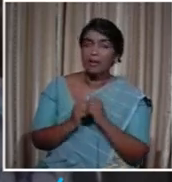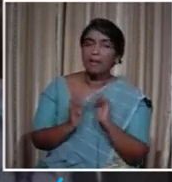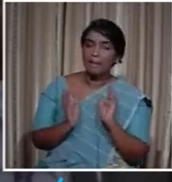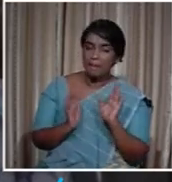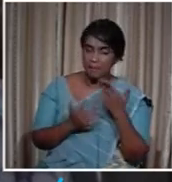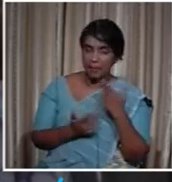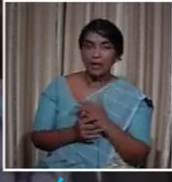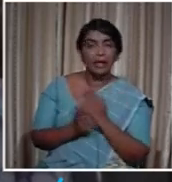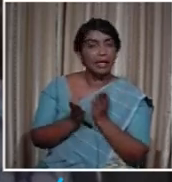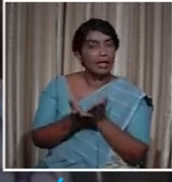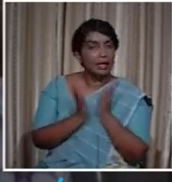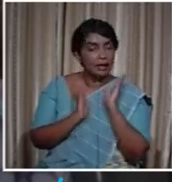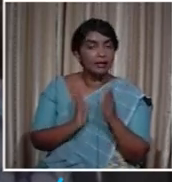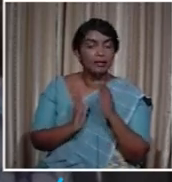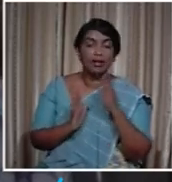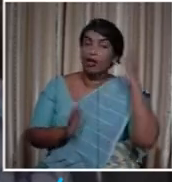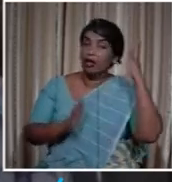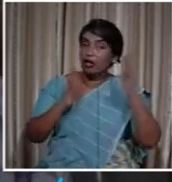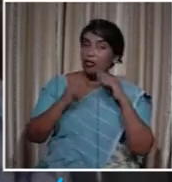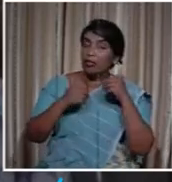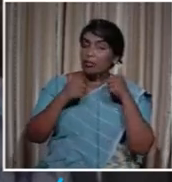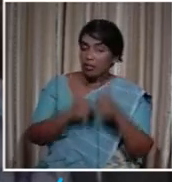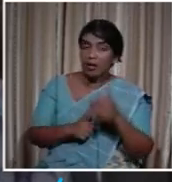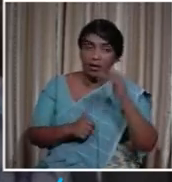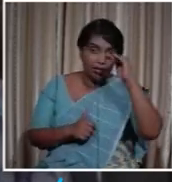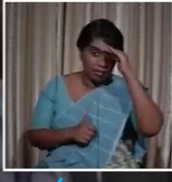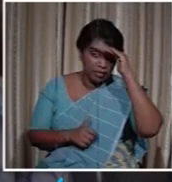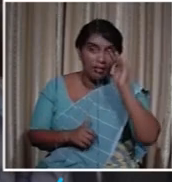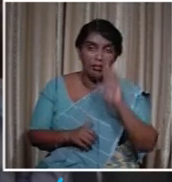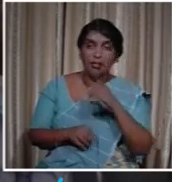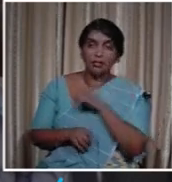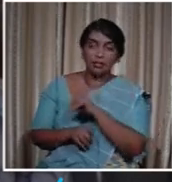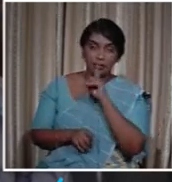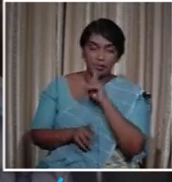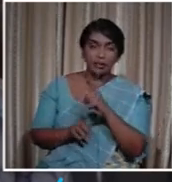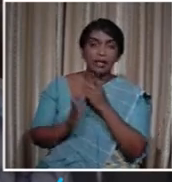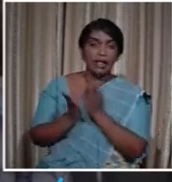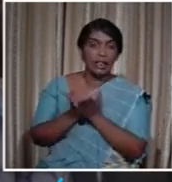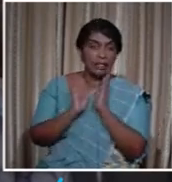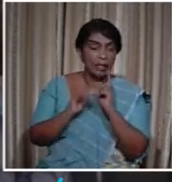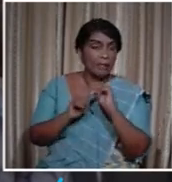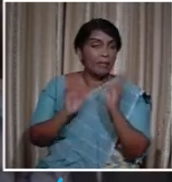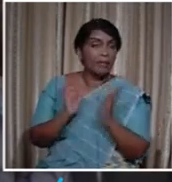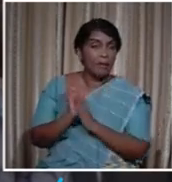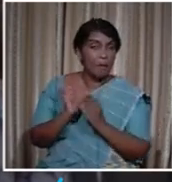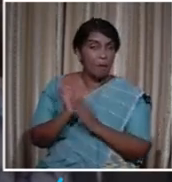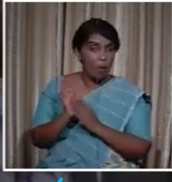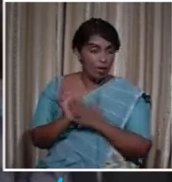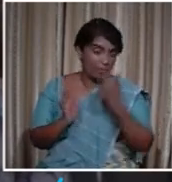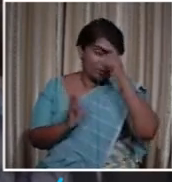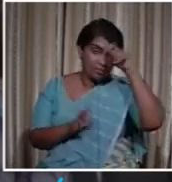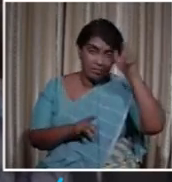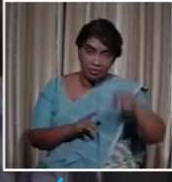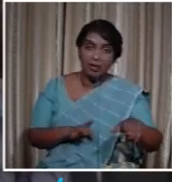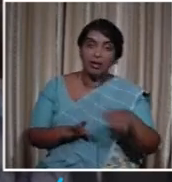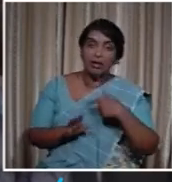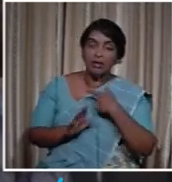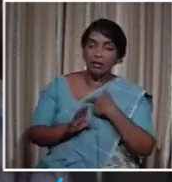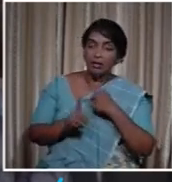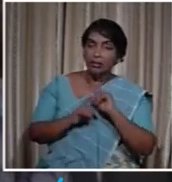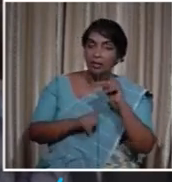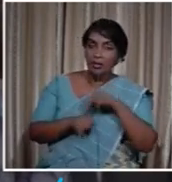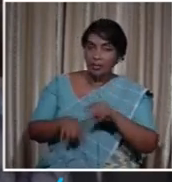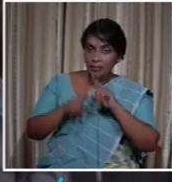தலைவராக, உலகத்தினுடைய மிகப்பெரிய தலைவர்கள் ஒருவராக இருக்கின்ற பாரத பிரதமர் நரேந்திர மோடி அவர்கள் இந்த உயர்ந்த சபையிலே பேசிய